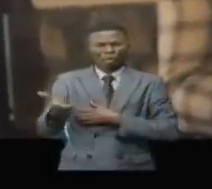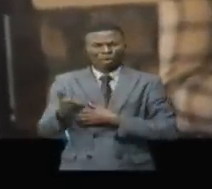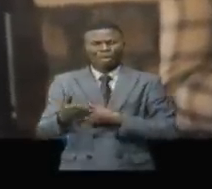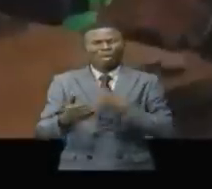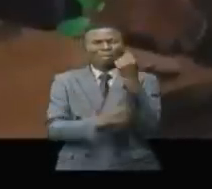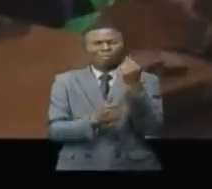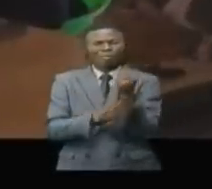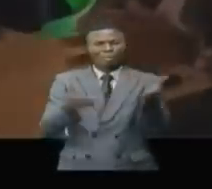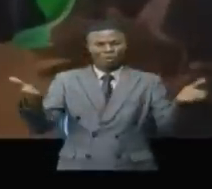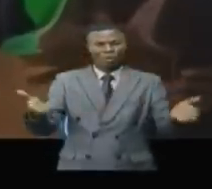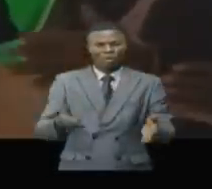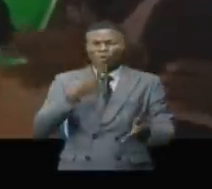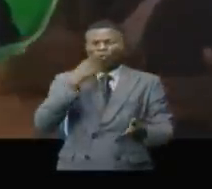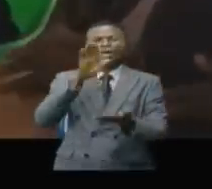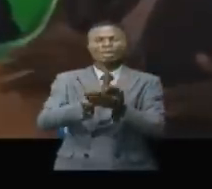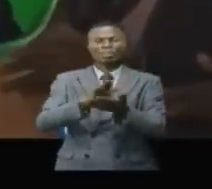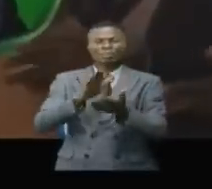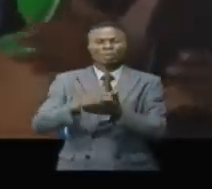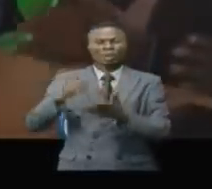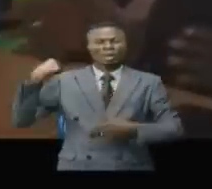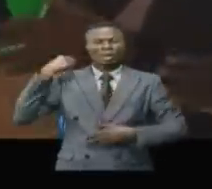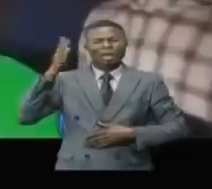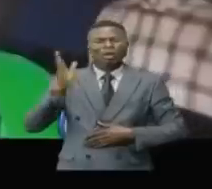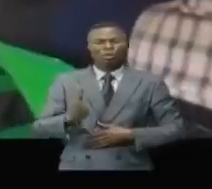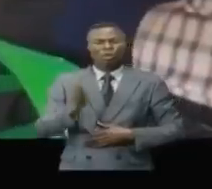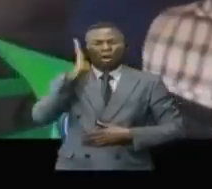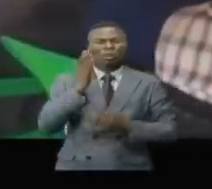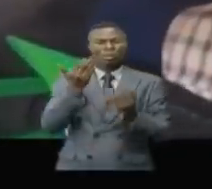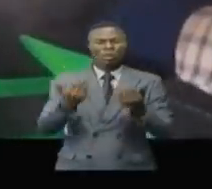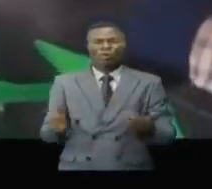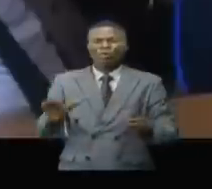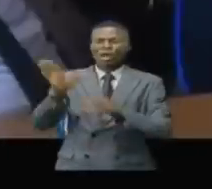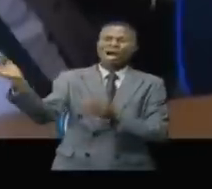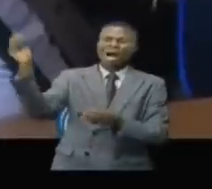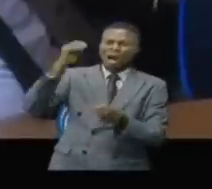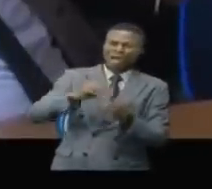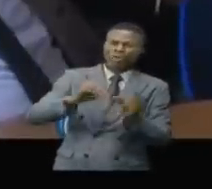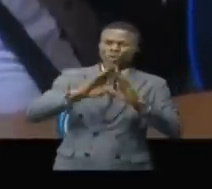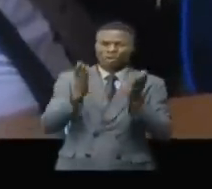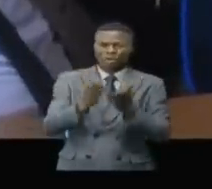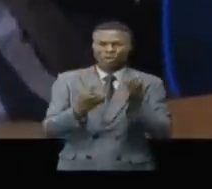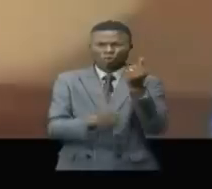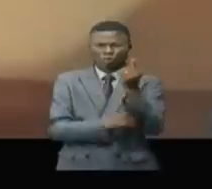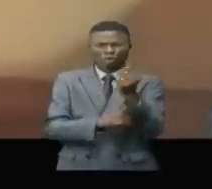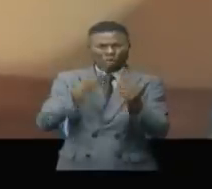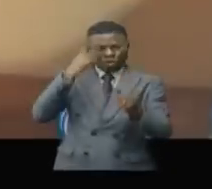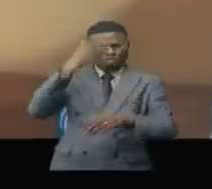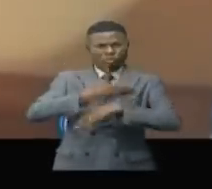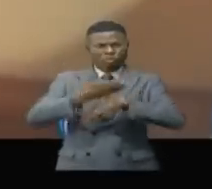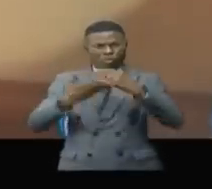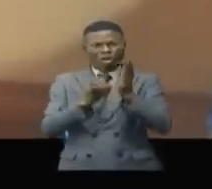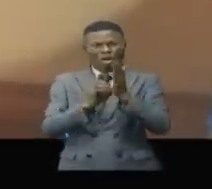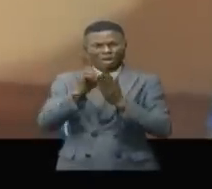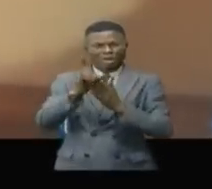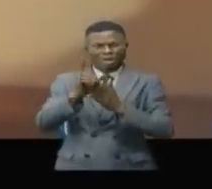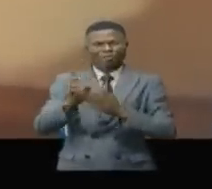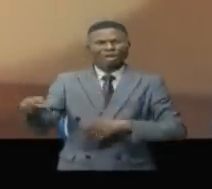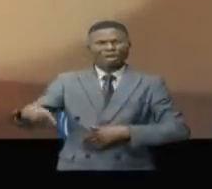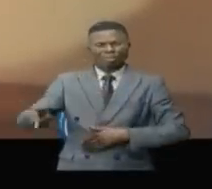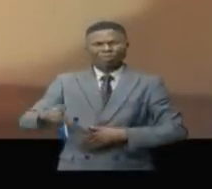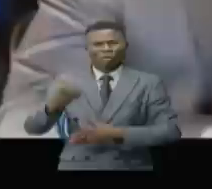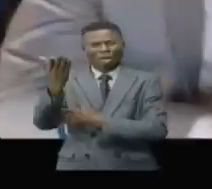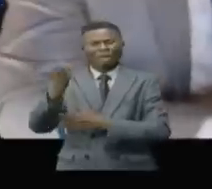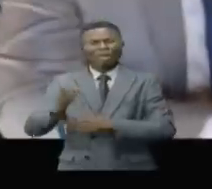participants ont remercié les gouverneurs pour cette volonté d'associer tout le monde, ainsi bâtir notre province, tout en demandant le soutien de Madame les